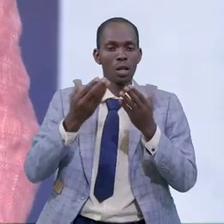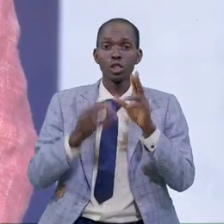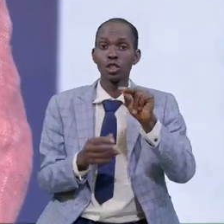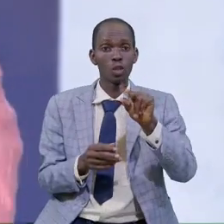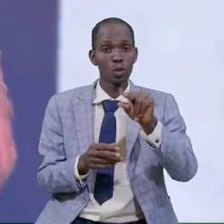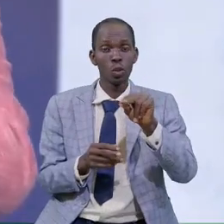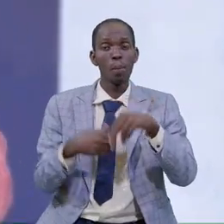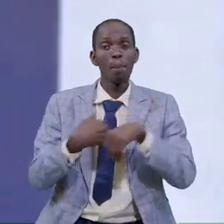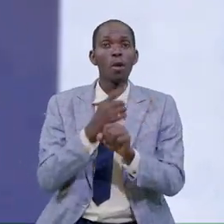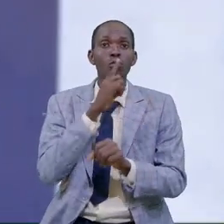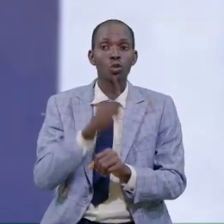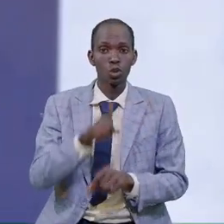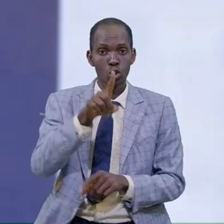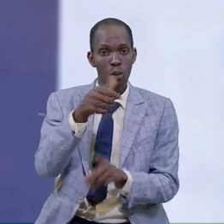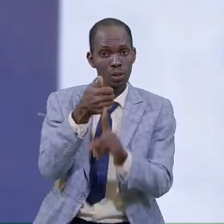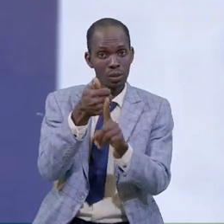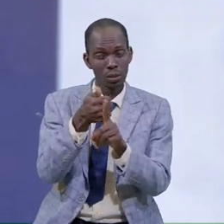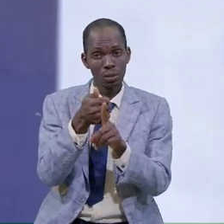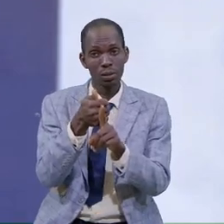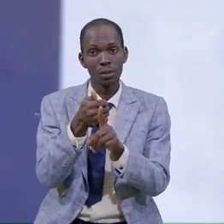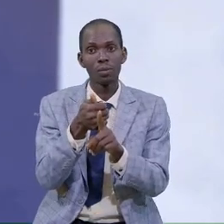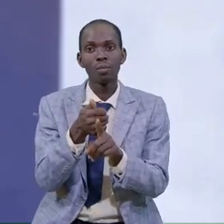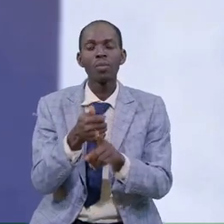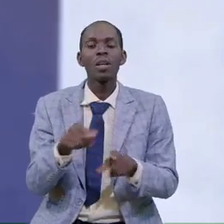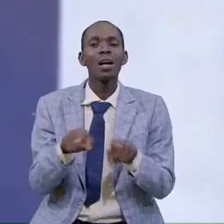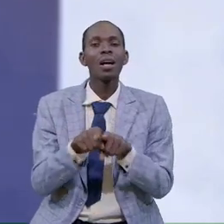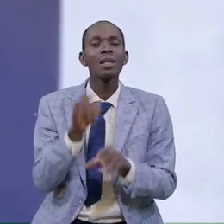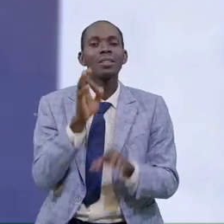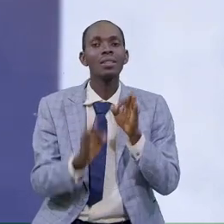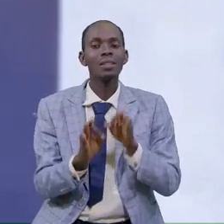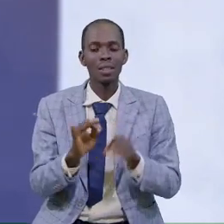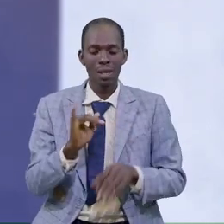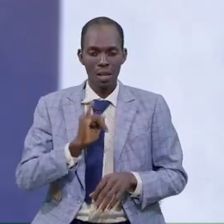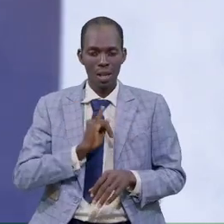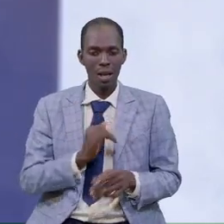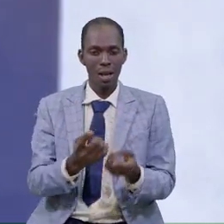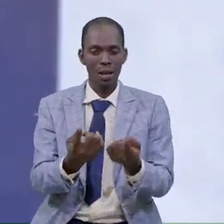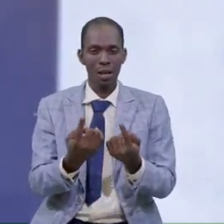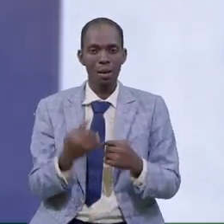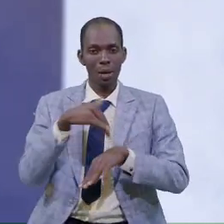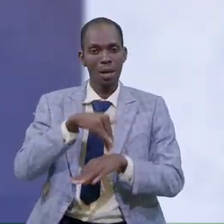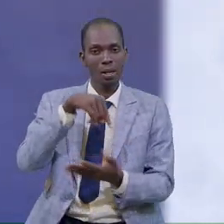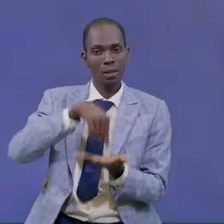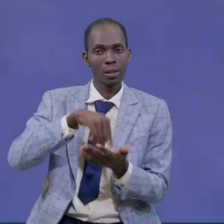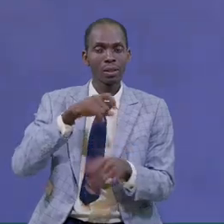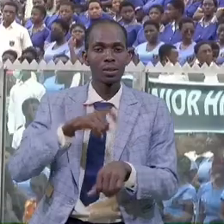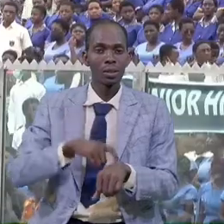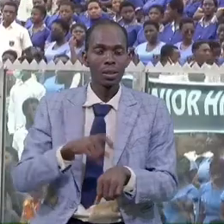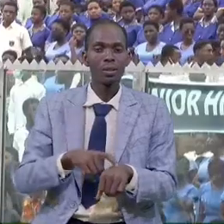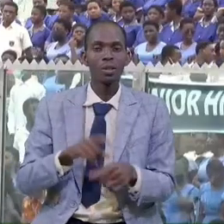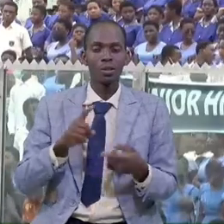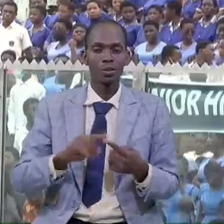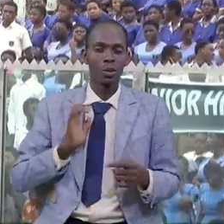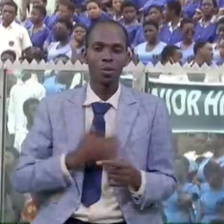Rassure-toi que toi en personne, comme si j'étais venu en ce moment même dans ce pays